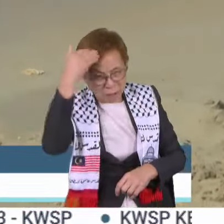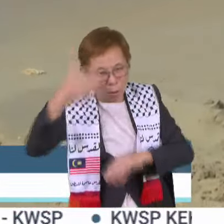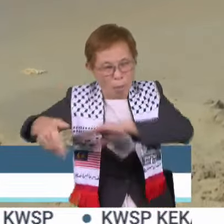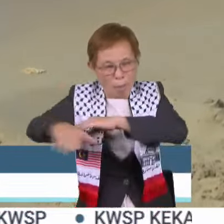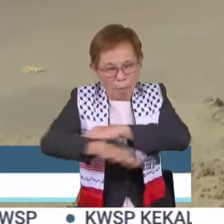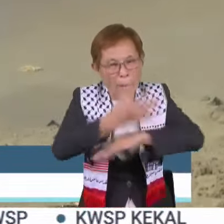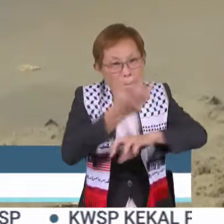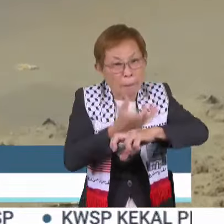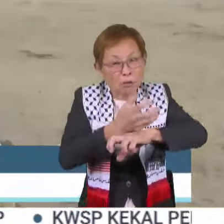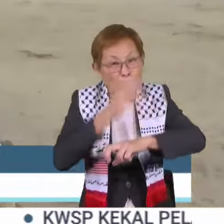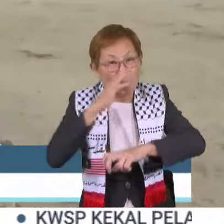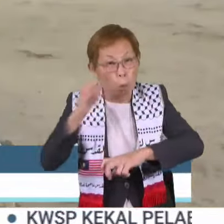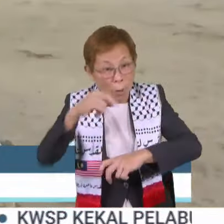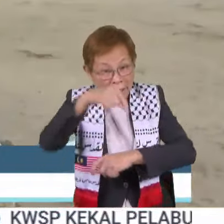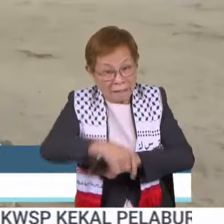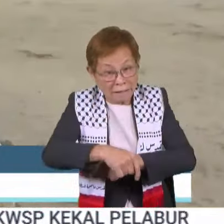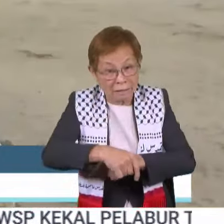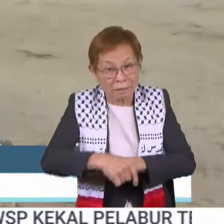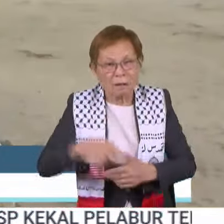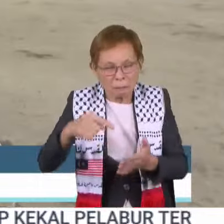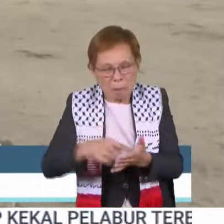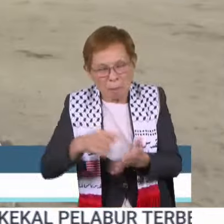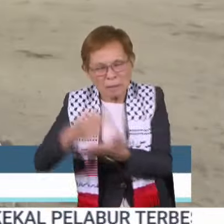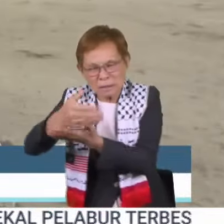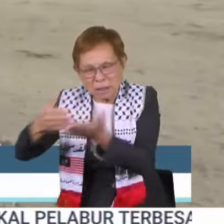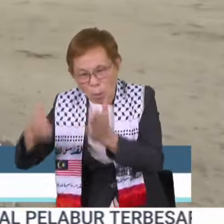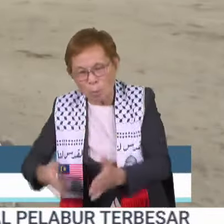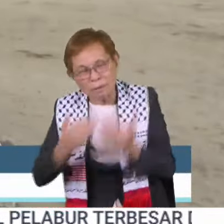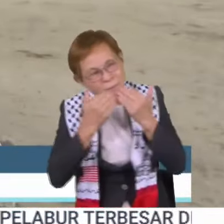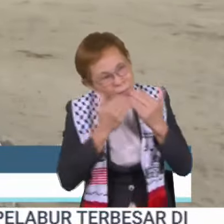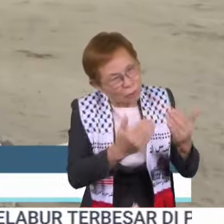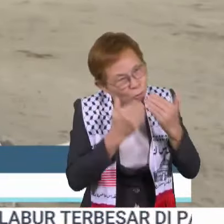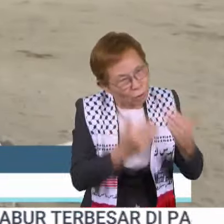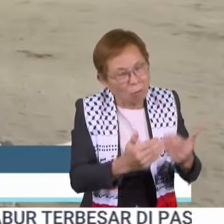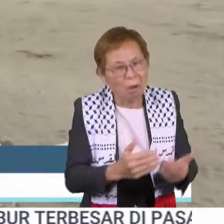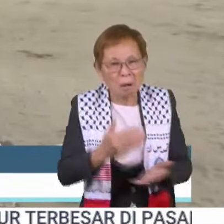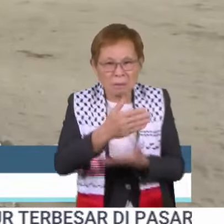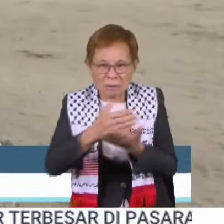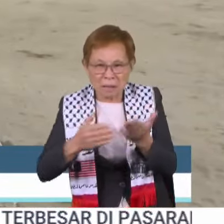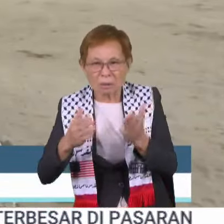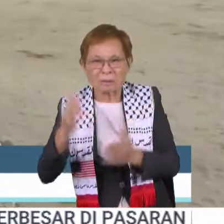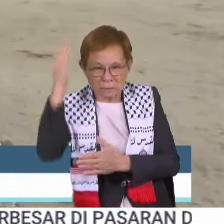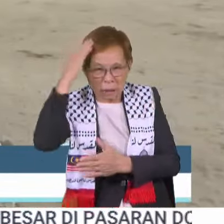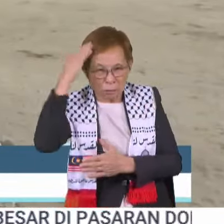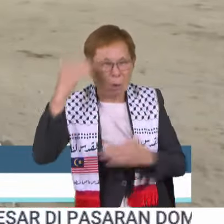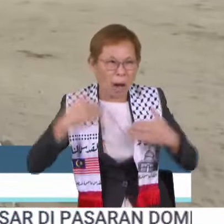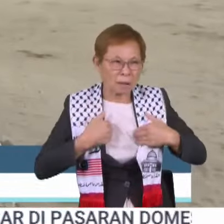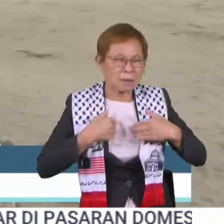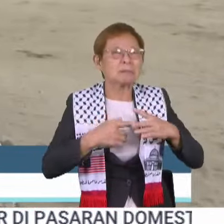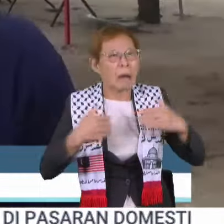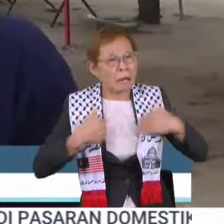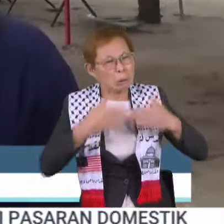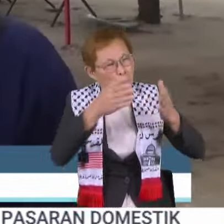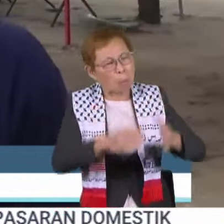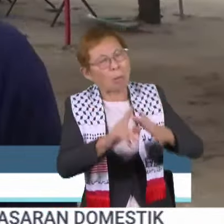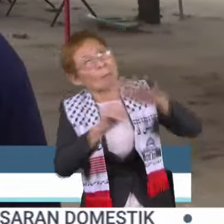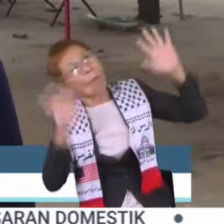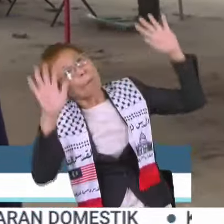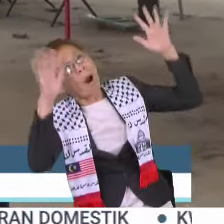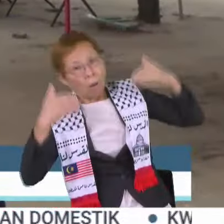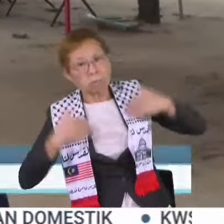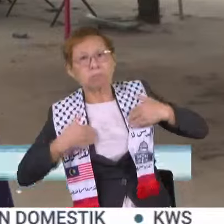tu dia kadang-kadang ada setengah orang tu berterima kasih anak ni ha Sebab Dia pun tahu ada kes-kes lemah kan kalau